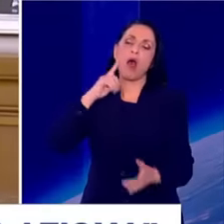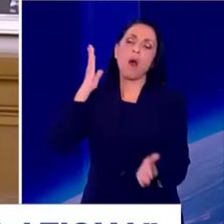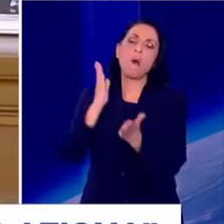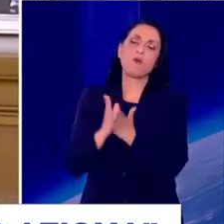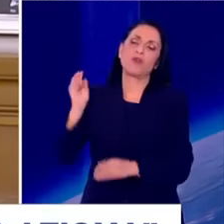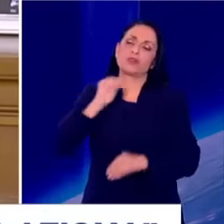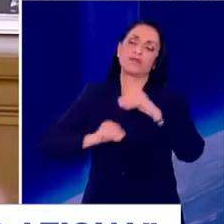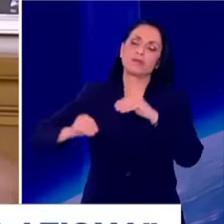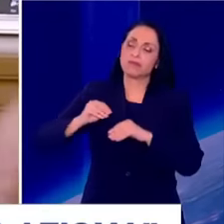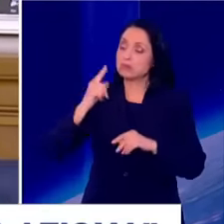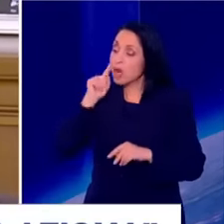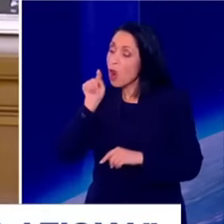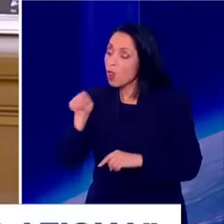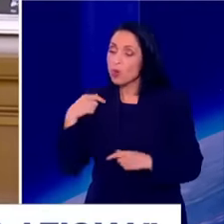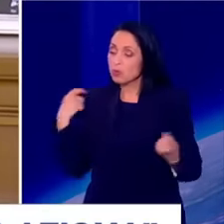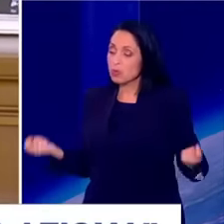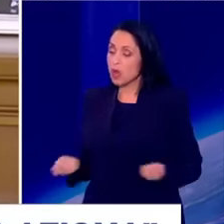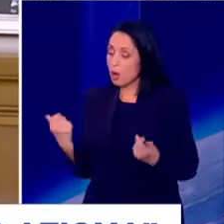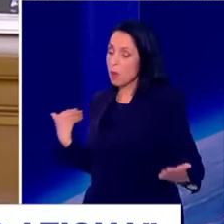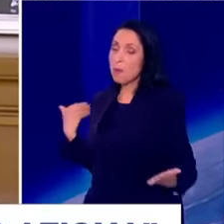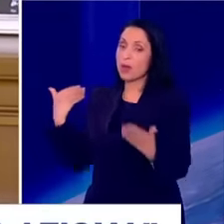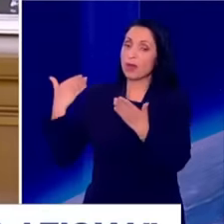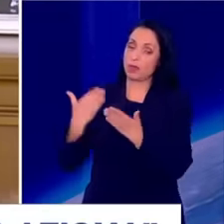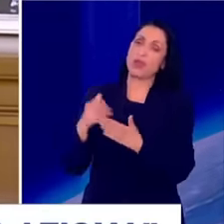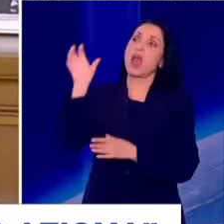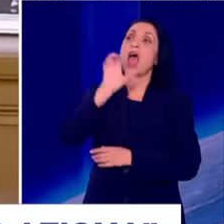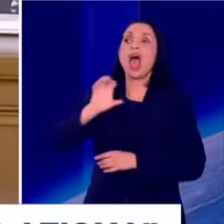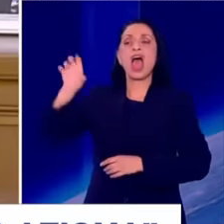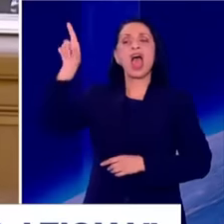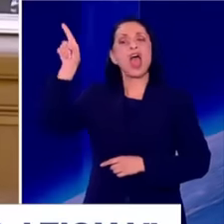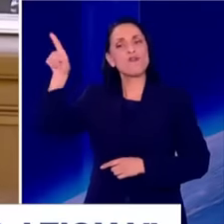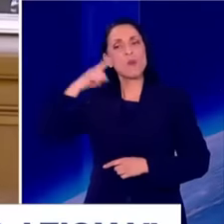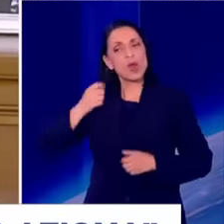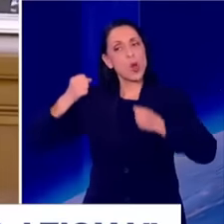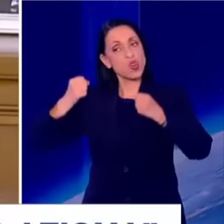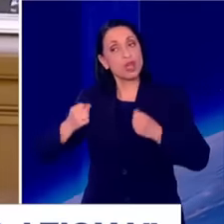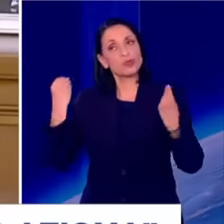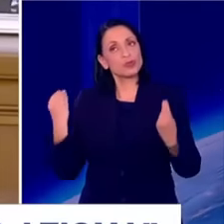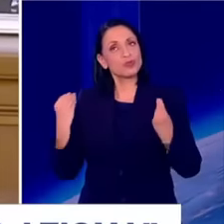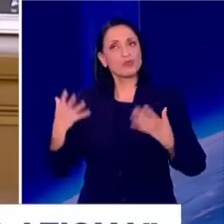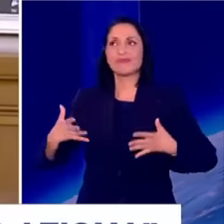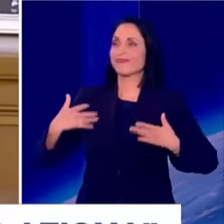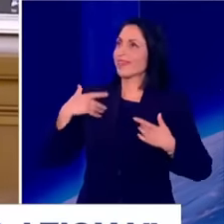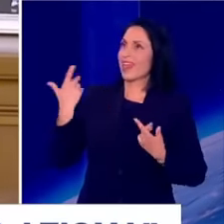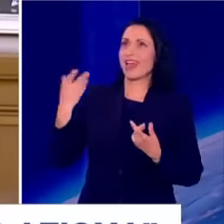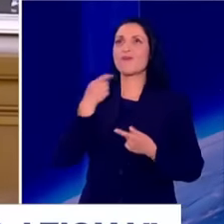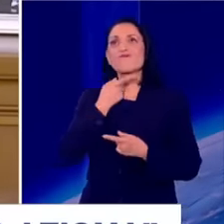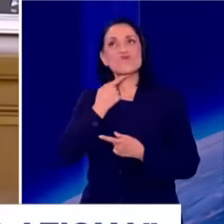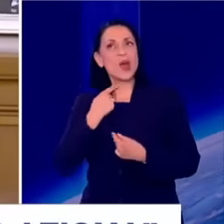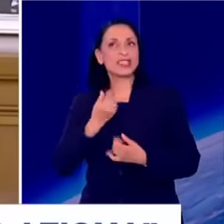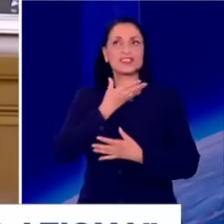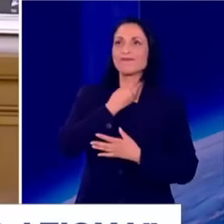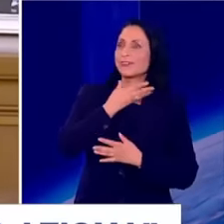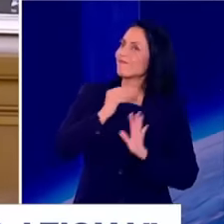οποίο έχουμε επιτελέσει. Αυτή η συζήτηση για ένα ευρωπαϊκό αξίωμα μπορεί να είναι σε έναν βαθμό κολακευτική και τιμητική. Δεν